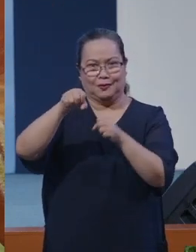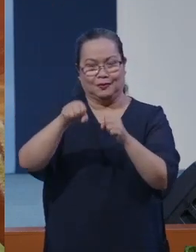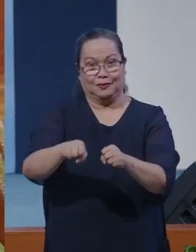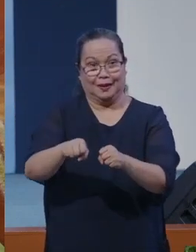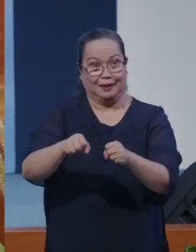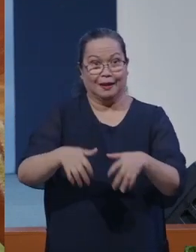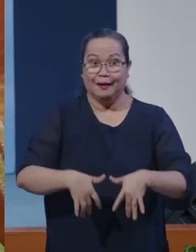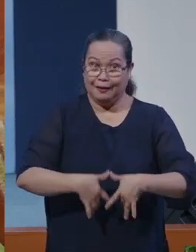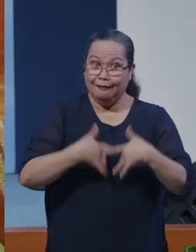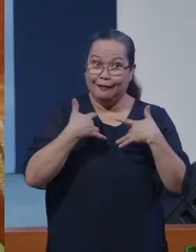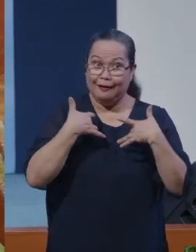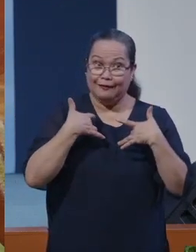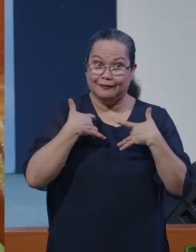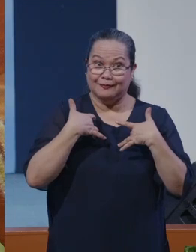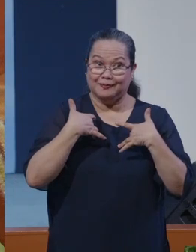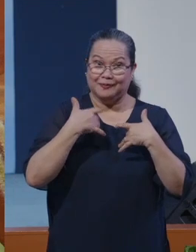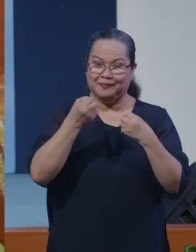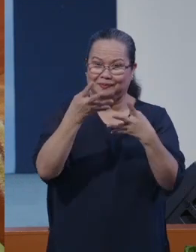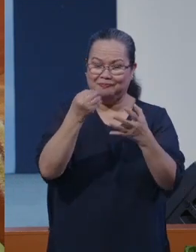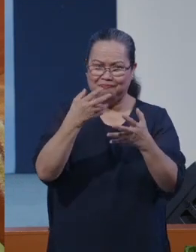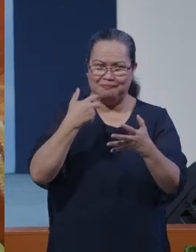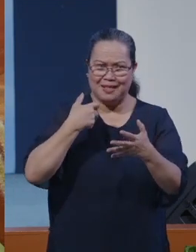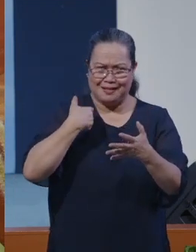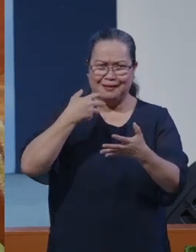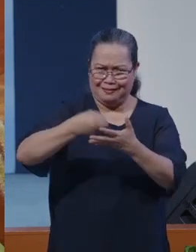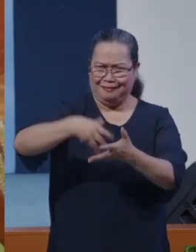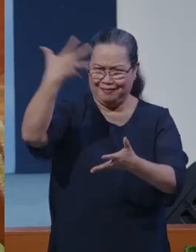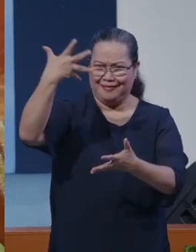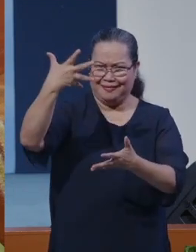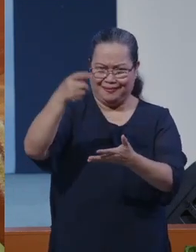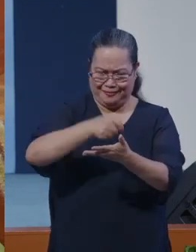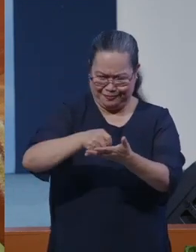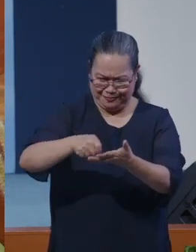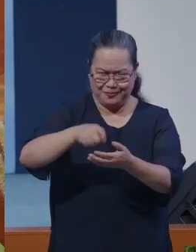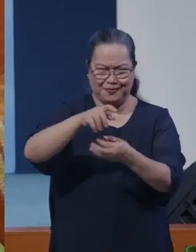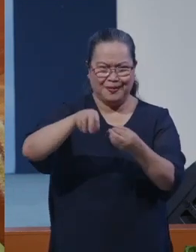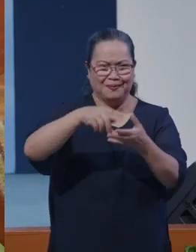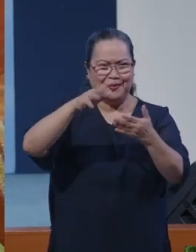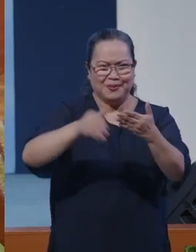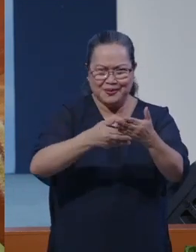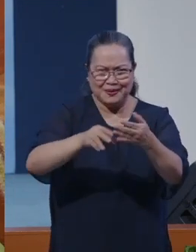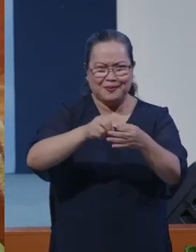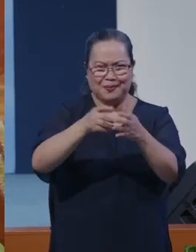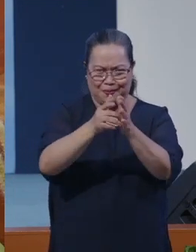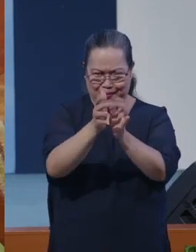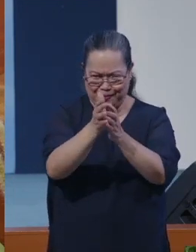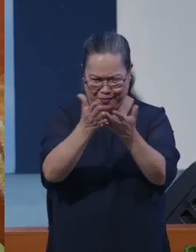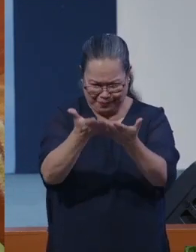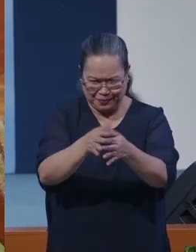niya po yan. Marami po siyang kita sa pagsulat ng mga imno at sulat ng mga aklat.